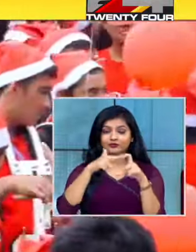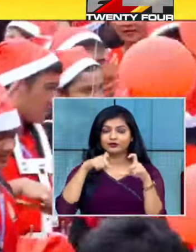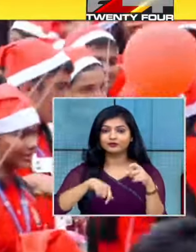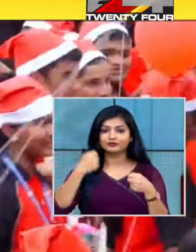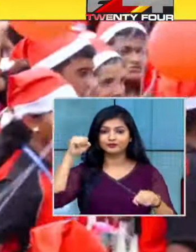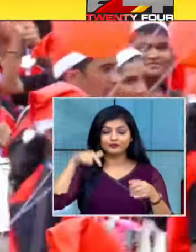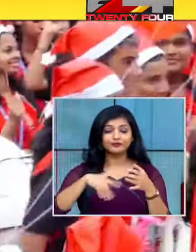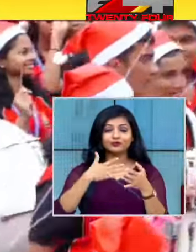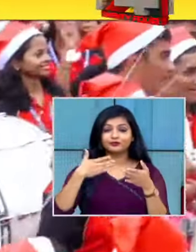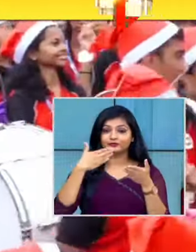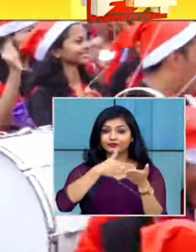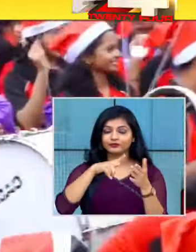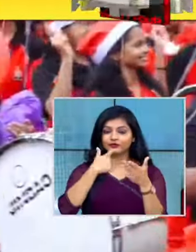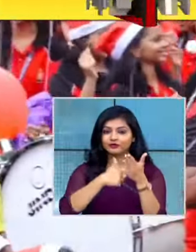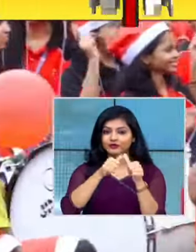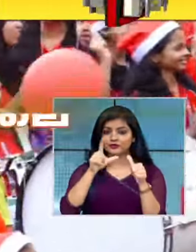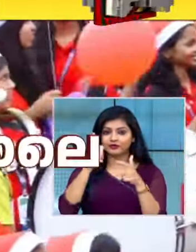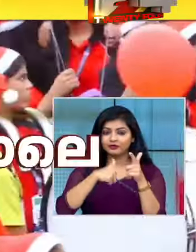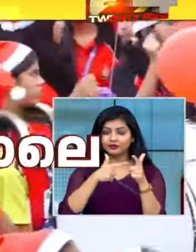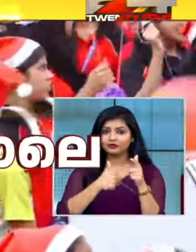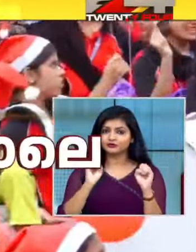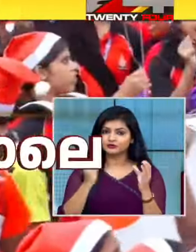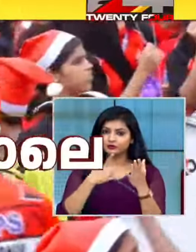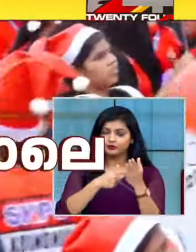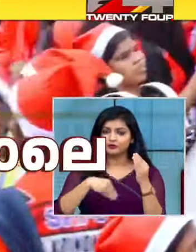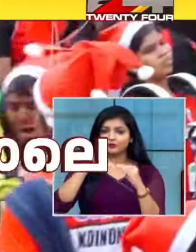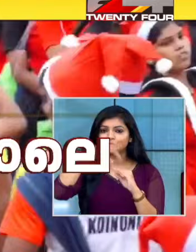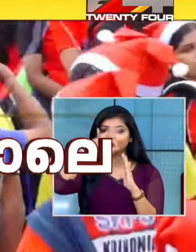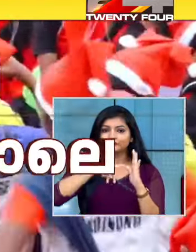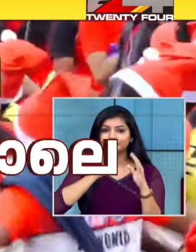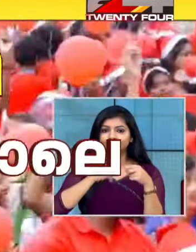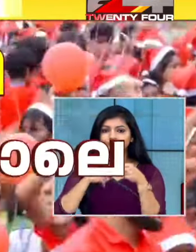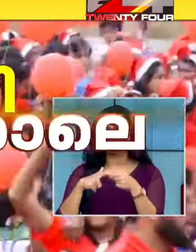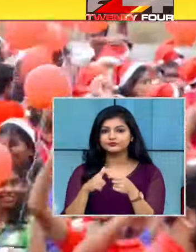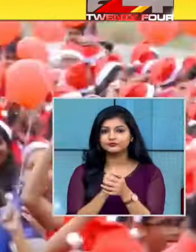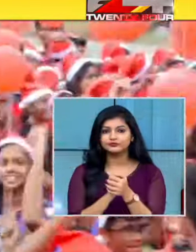മനസ്സിലാവുന്നു. നിരവധി ആളുകൾ പാപ്പാവേഷത്തിലൂടെ എത്തിയിട്ടുണ്ട്. വിവരങ്ങൾ